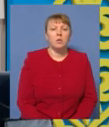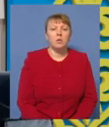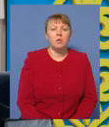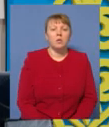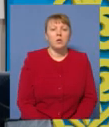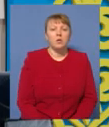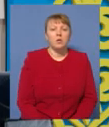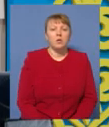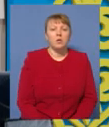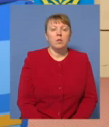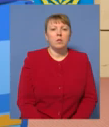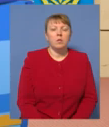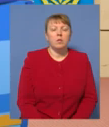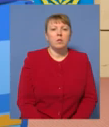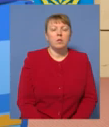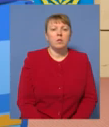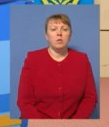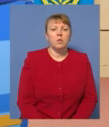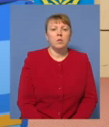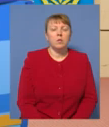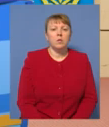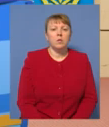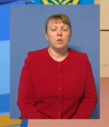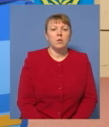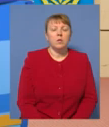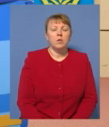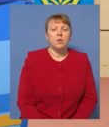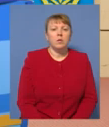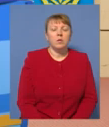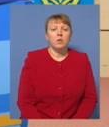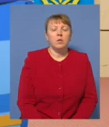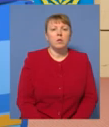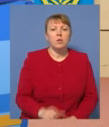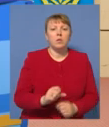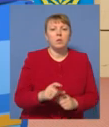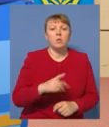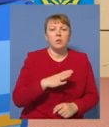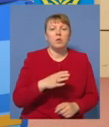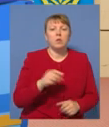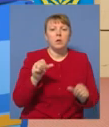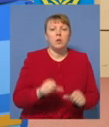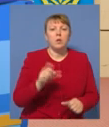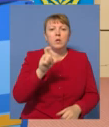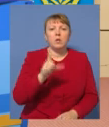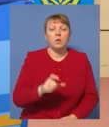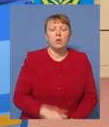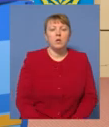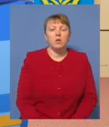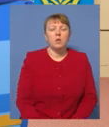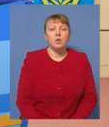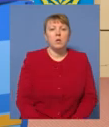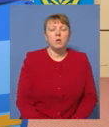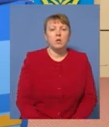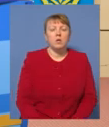И в целом, кроме того, что не допущено конституционных прав граждан, это